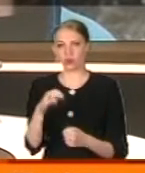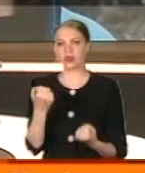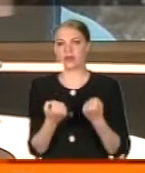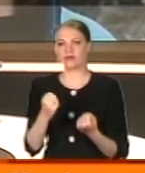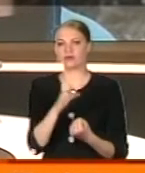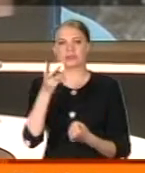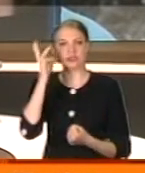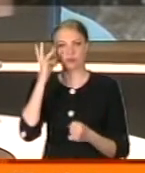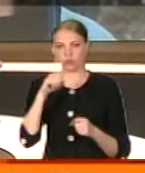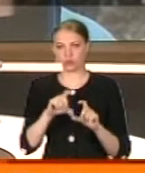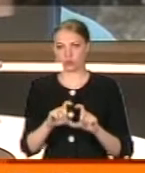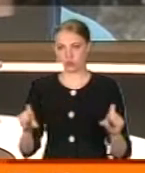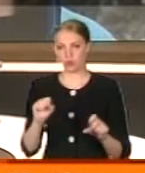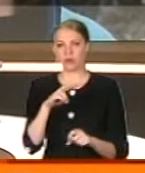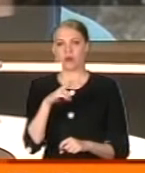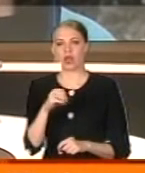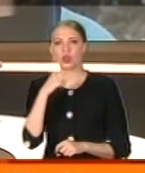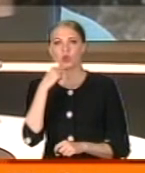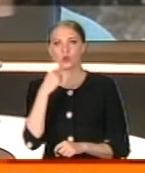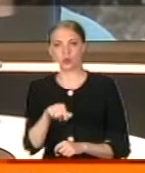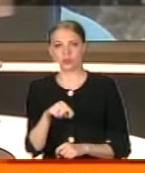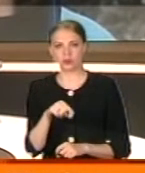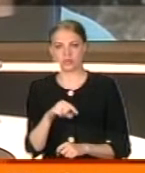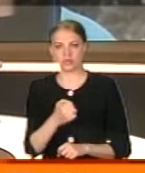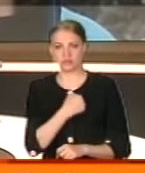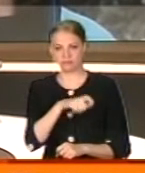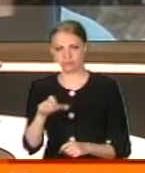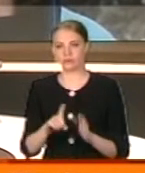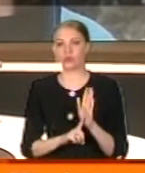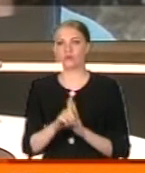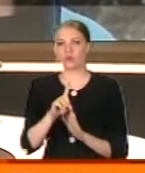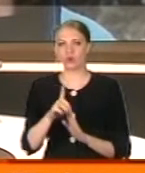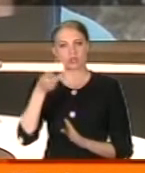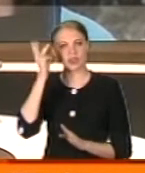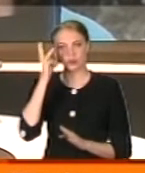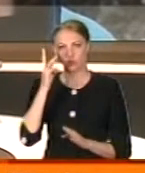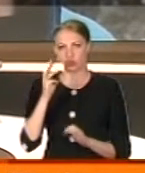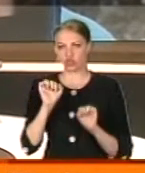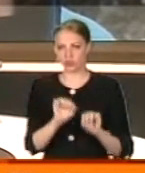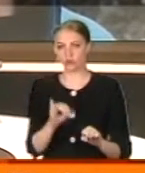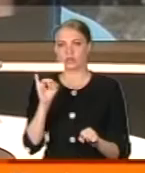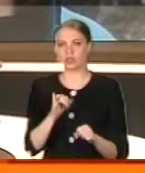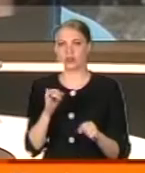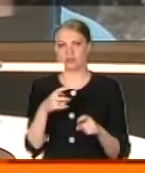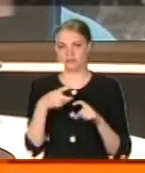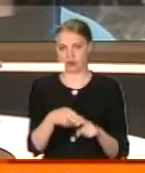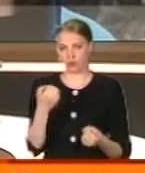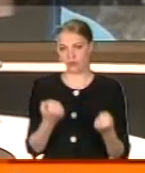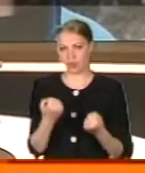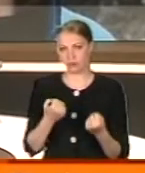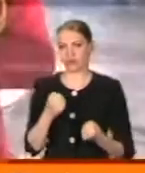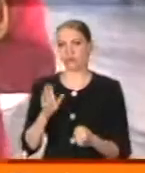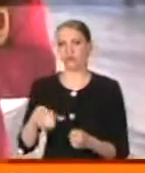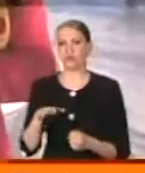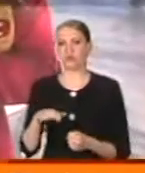із дипломатичними номерами. Утім, російські силовики порушили дипломатичний імунітет і заблокували машину.